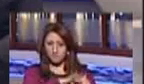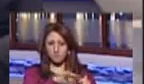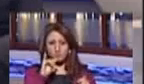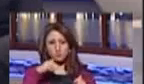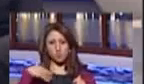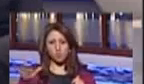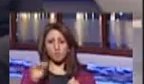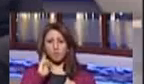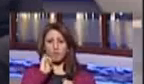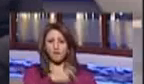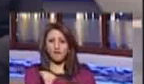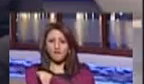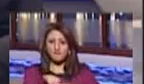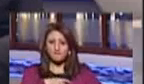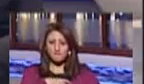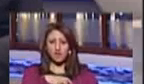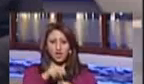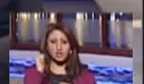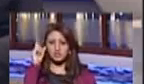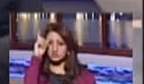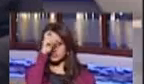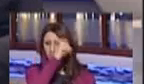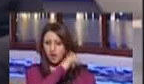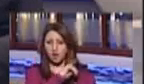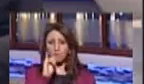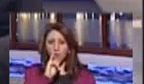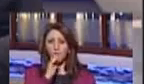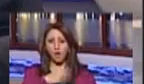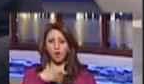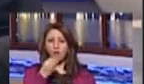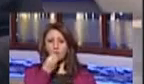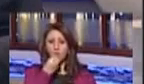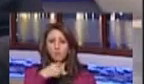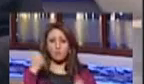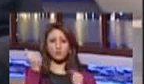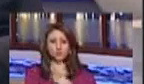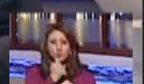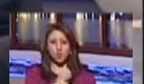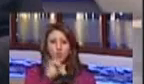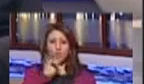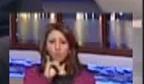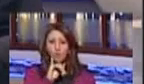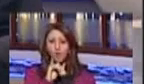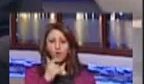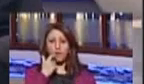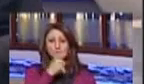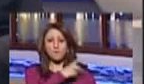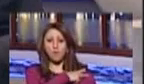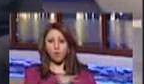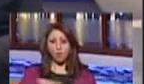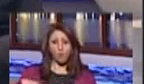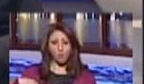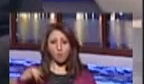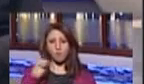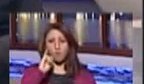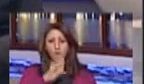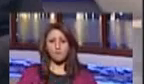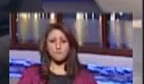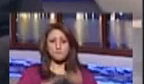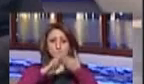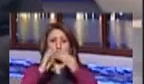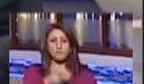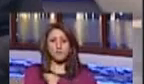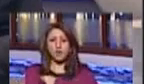الفقراء والبسطاء من هذا الشعب الكادح ينتظرون من الحكومه ومن النخبه انهم يتفقوا اولا على انقاذ مصر